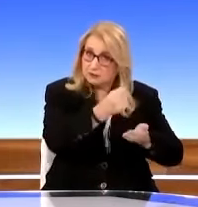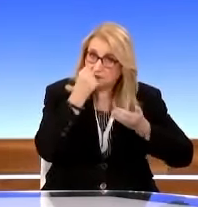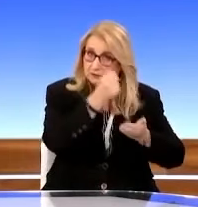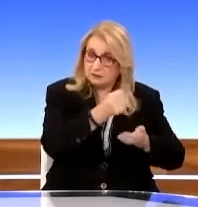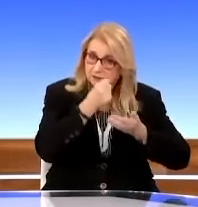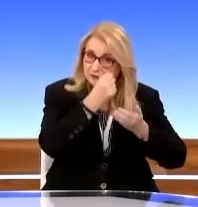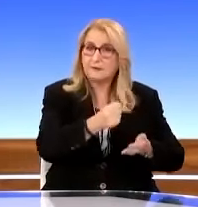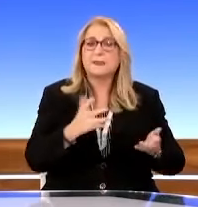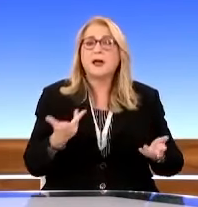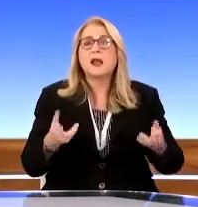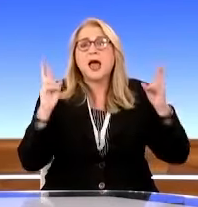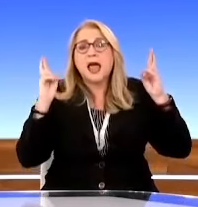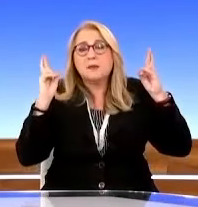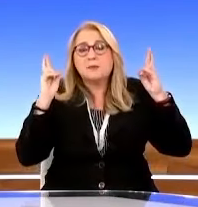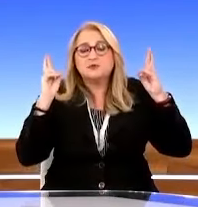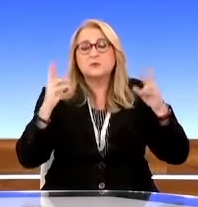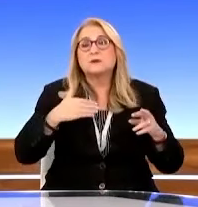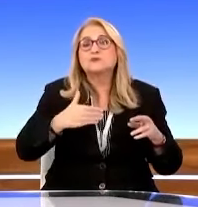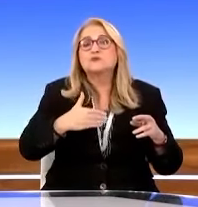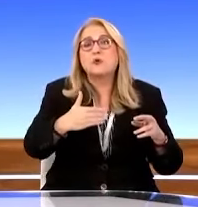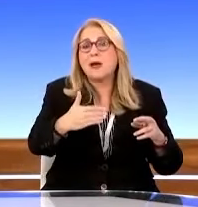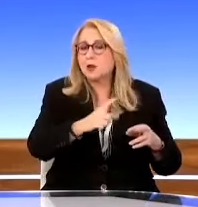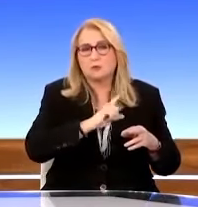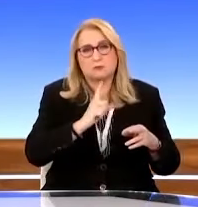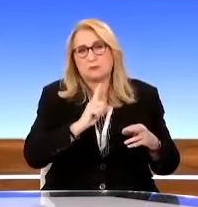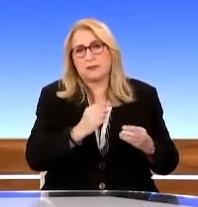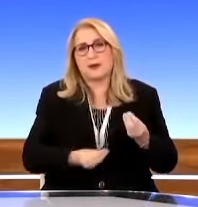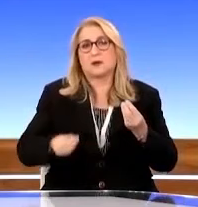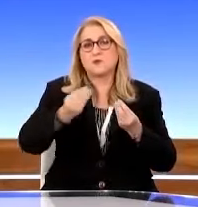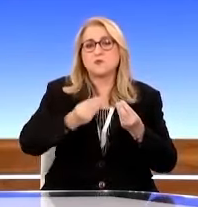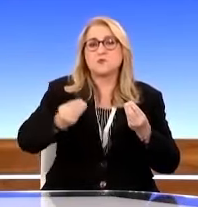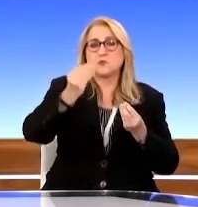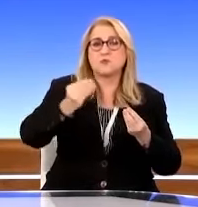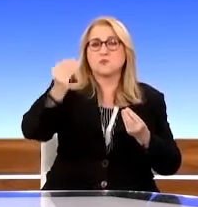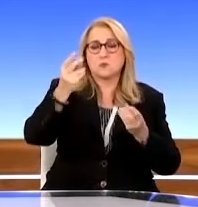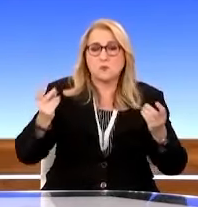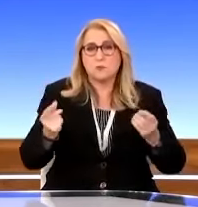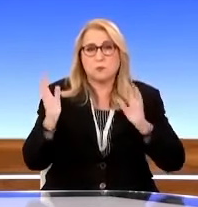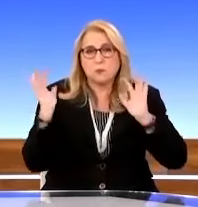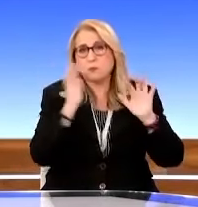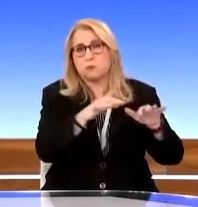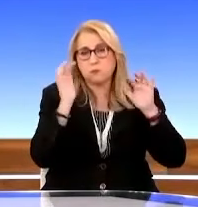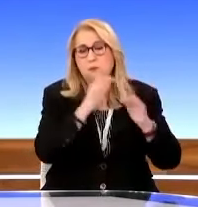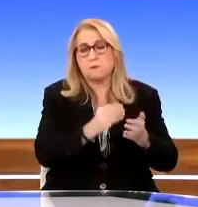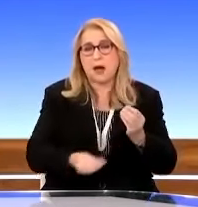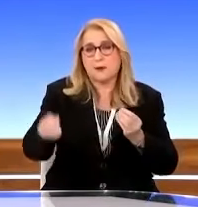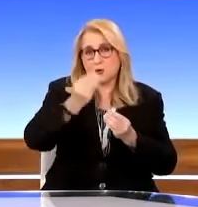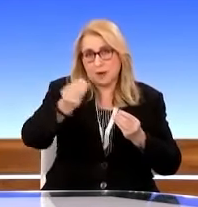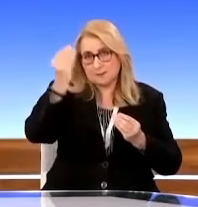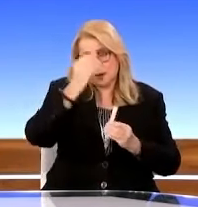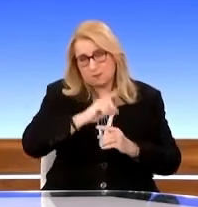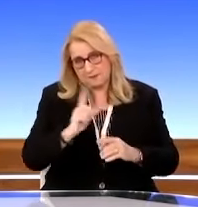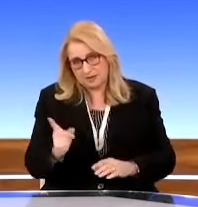ελπίζοντας ότι δεν θα υπάρξει πλέον επιπλέον προσφυγικό και μεταναστευτικό πρόβλημα σε αυτό το